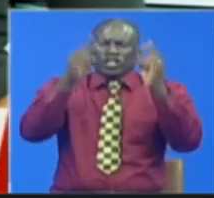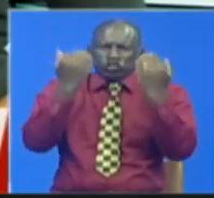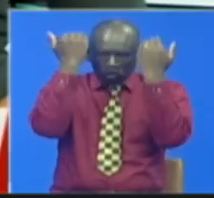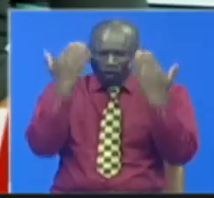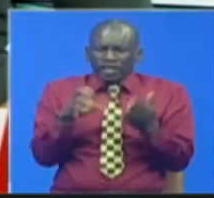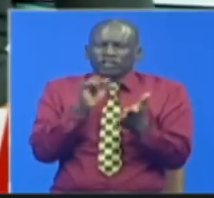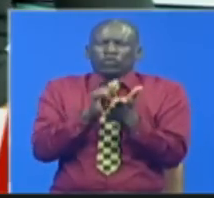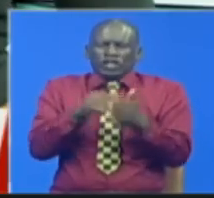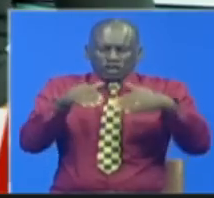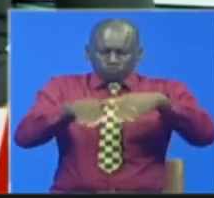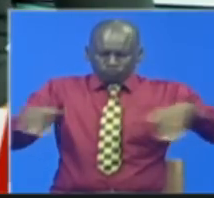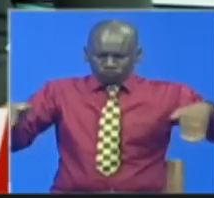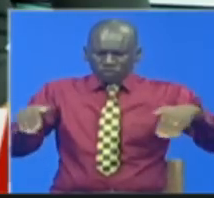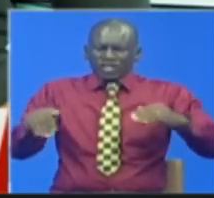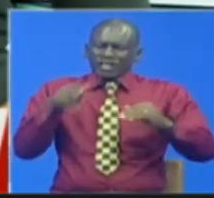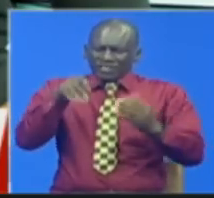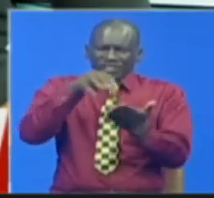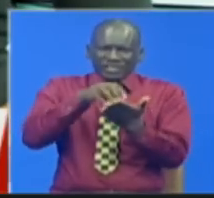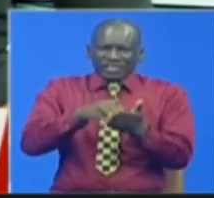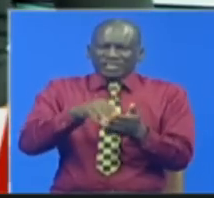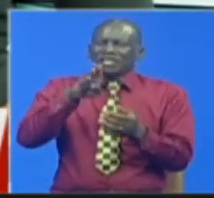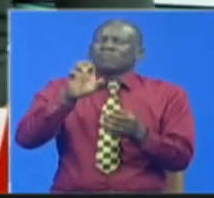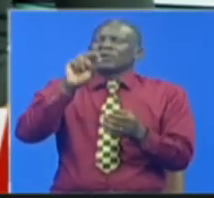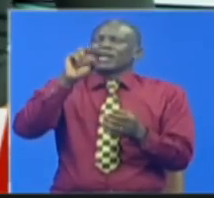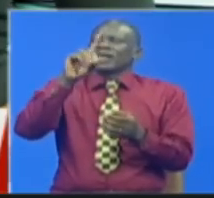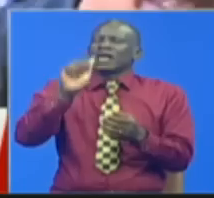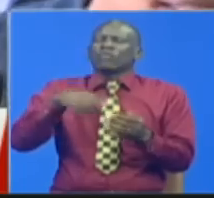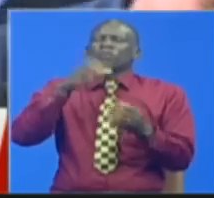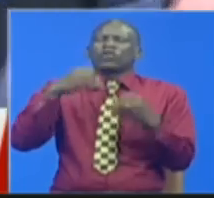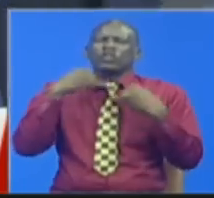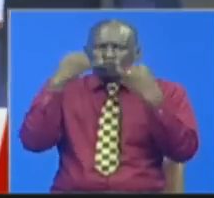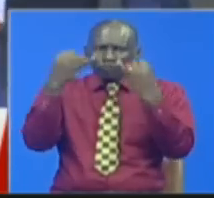katika kesi hiyo. Brenda Wanga anaarifu zaidi.